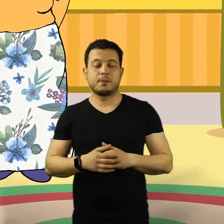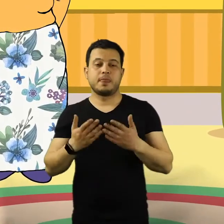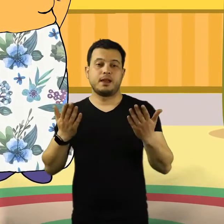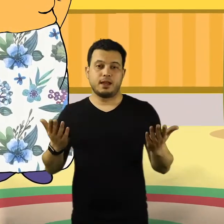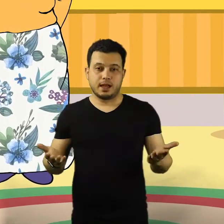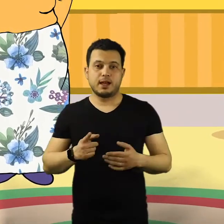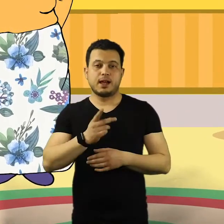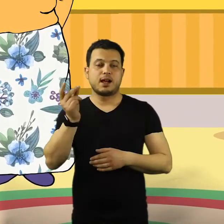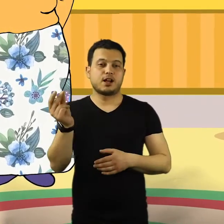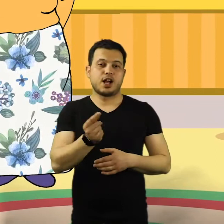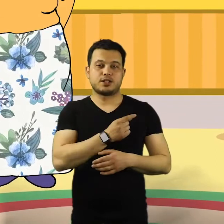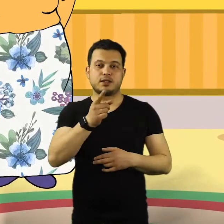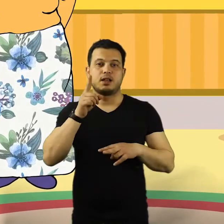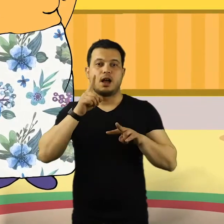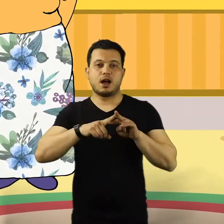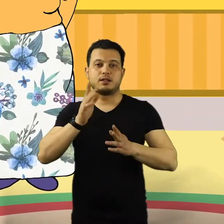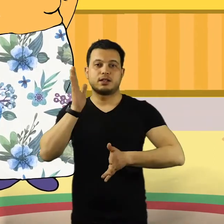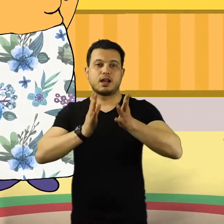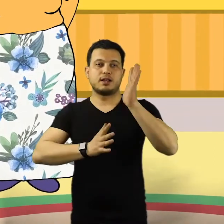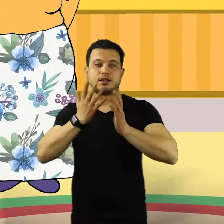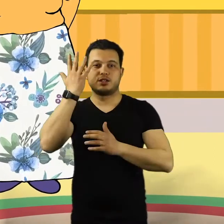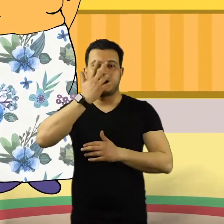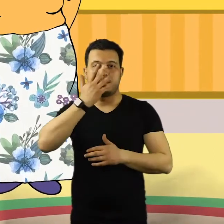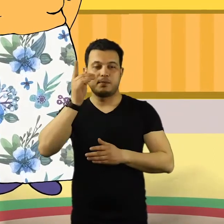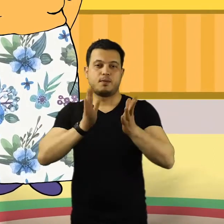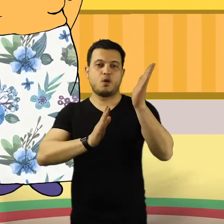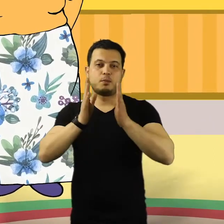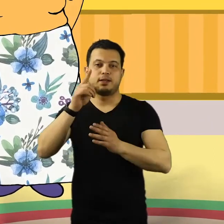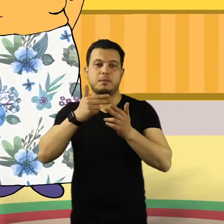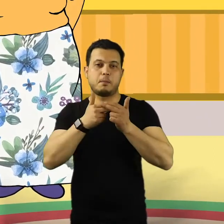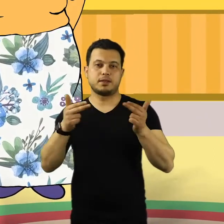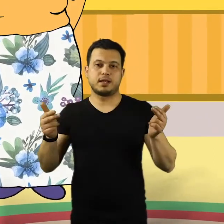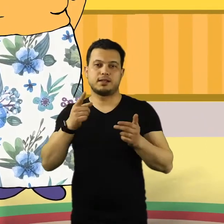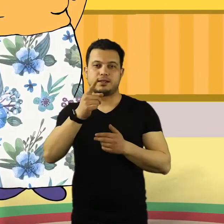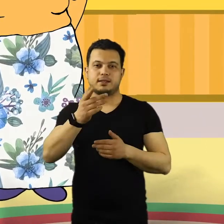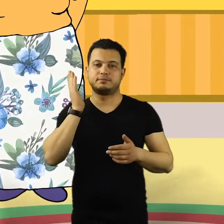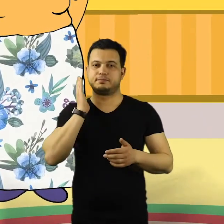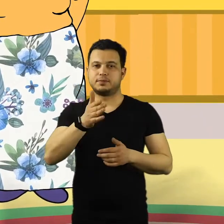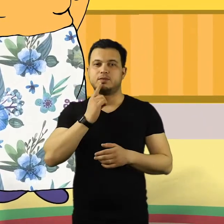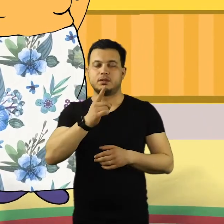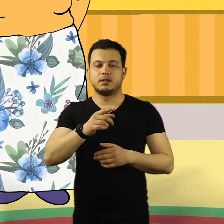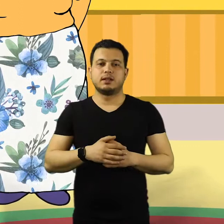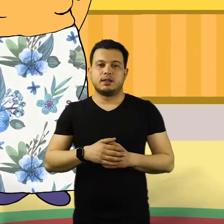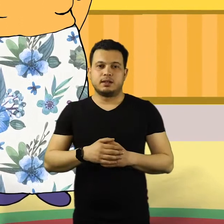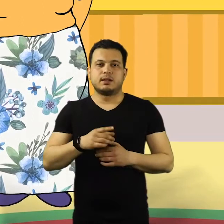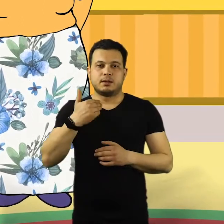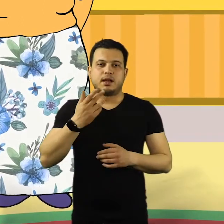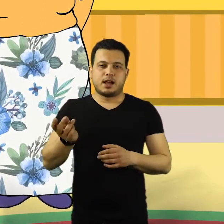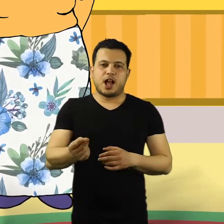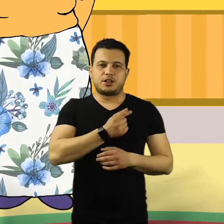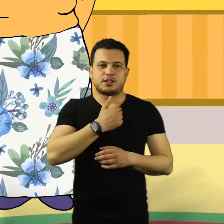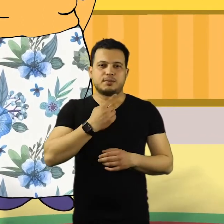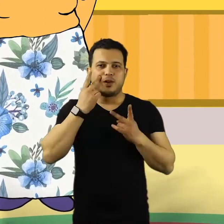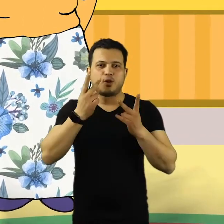Kaçırdınız işte Anıt Karaçam Ormanı'nın masalını Ya, haklısın nineciğim Kaçırdık